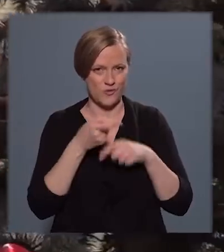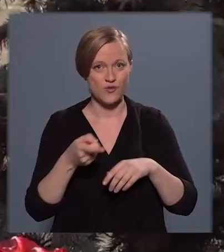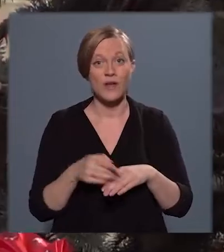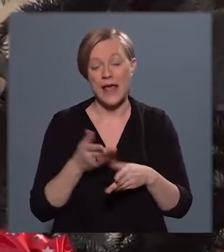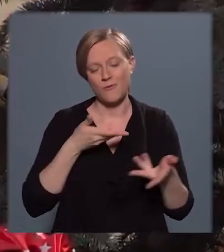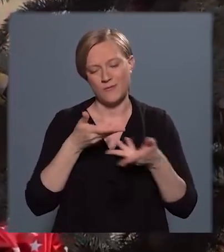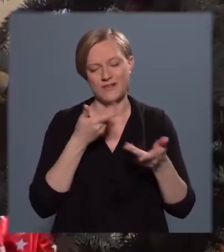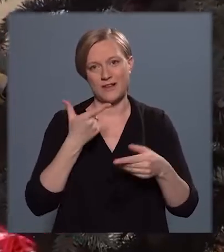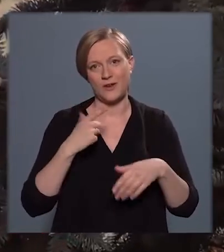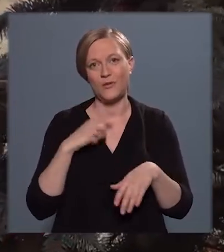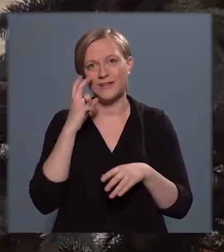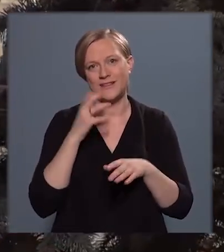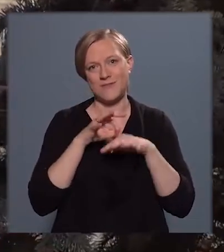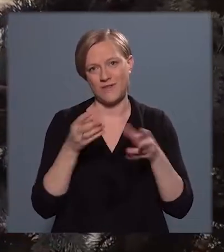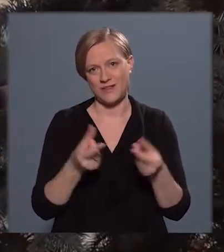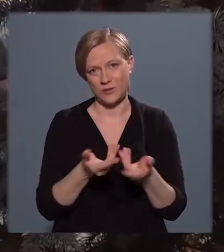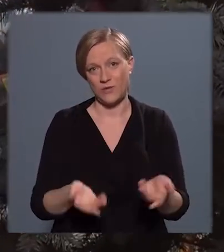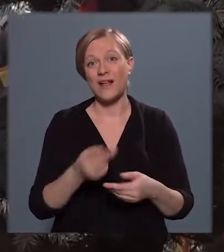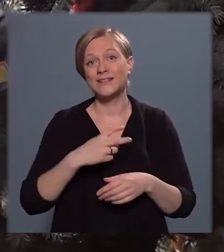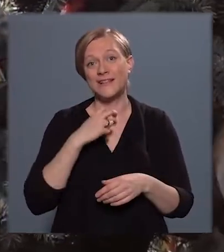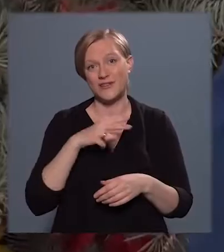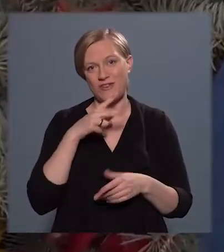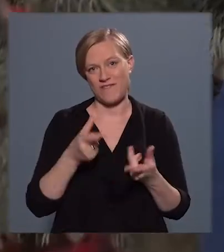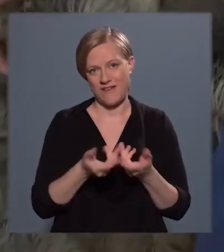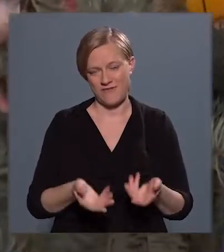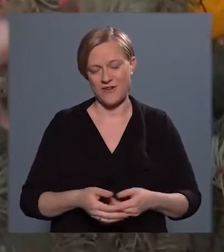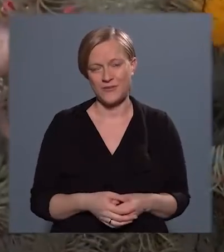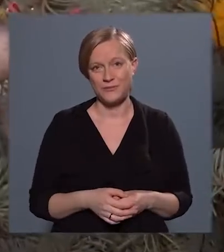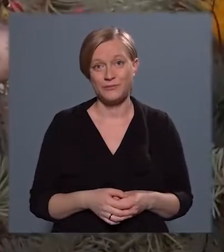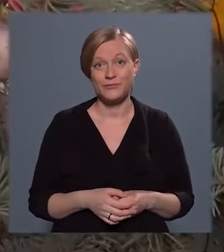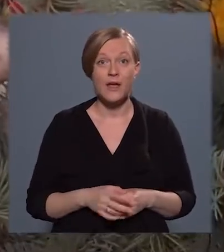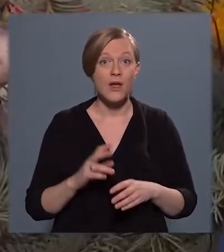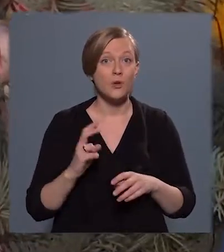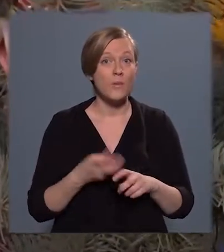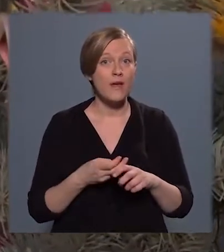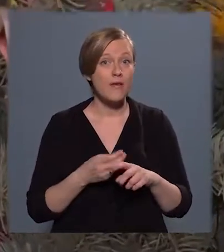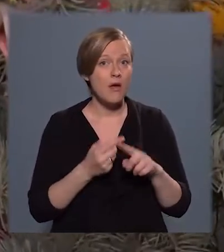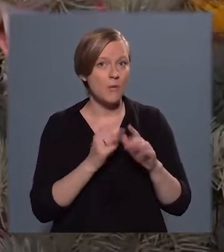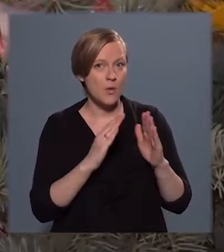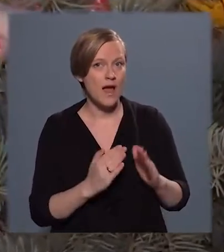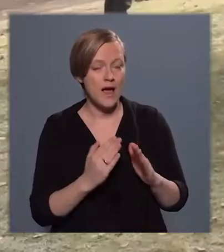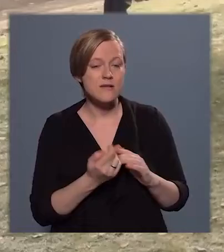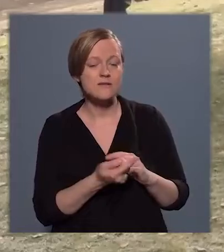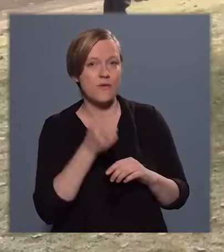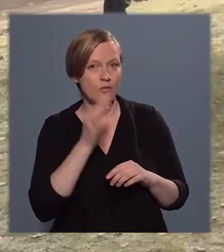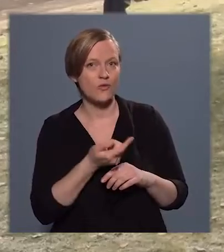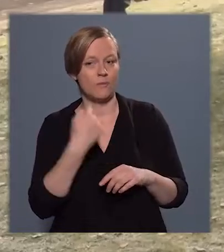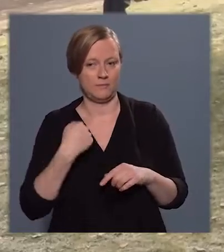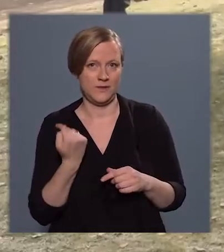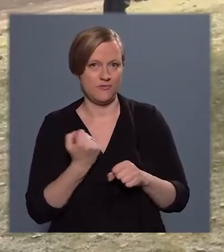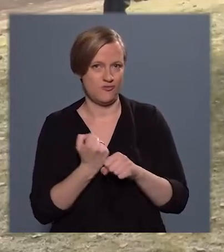Aprókháza óvoda intézményvezetőjével, Gyéresi Évával. Kőbányai Aprókháza óvodából jött a mi